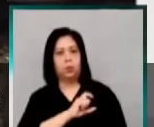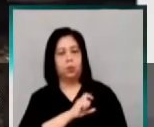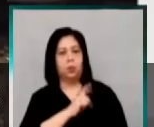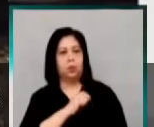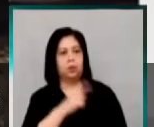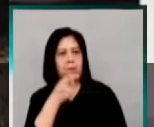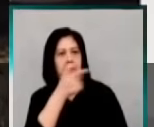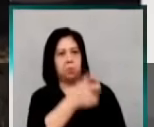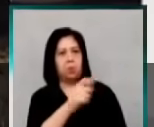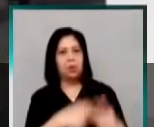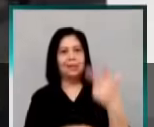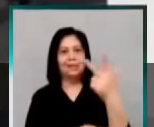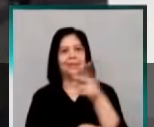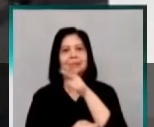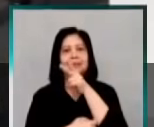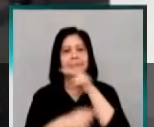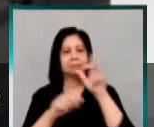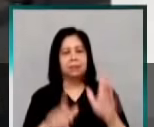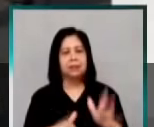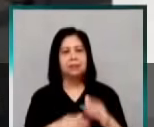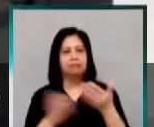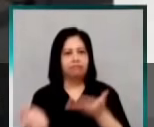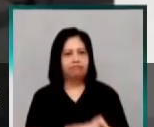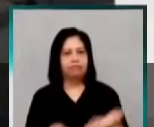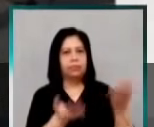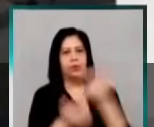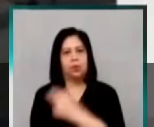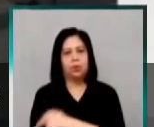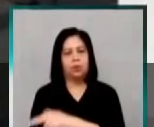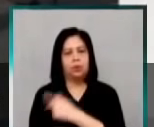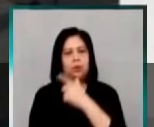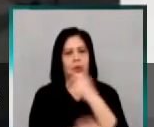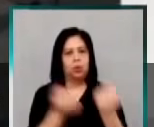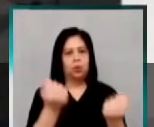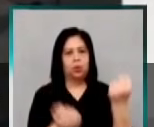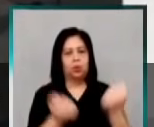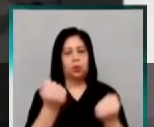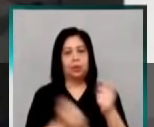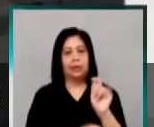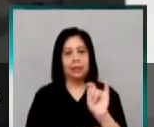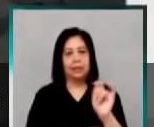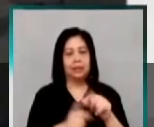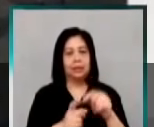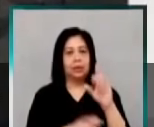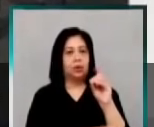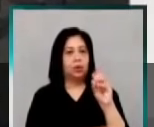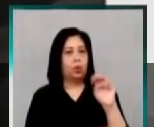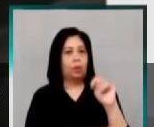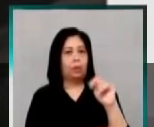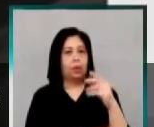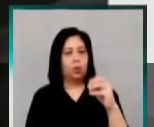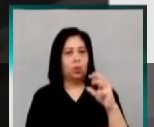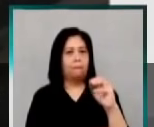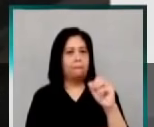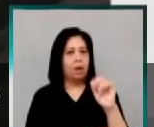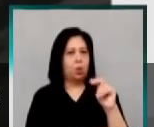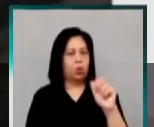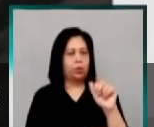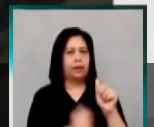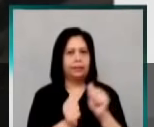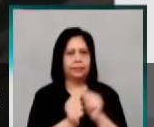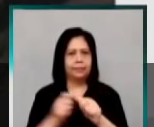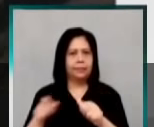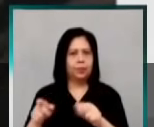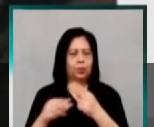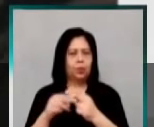tatlong suspect. Naisugod pa sa ospital ang nagmamaneho ng taxi na si Domingo Makunay, pati ang mga kasama niyang sina Jose